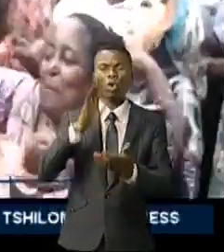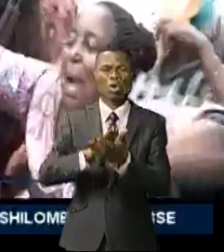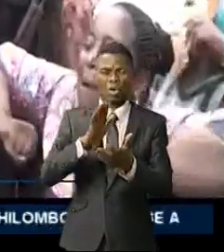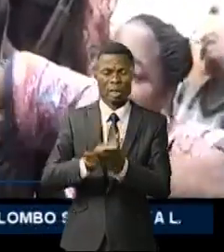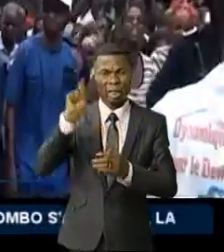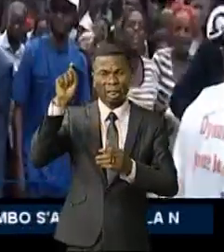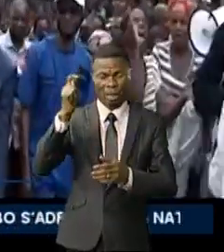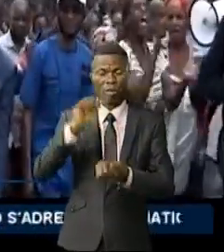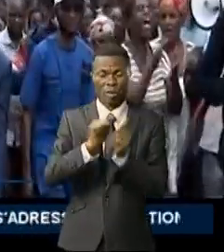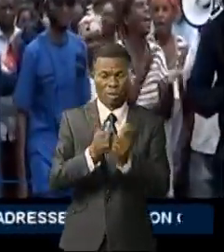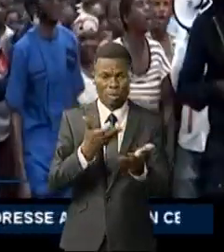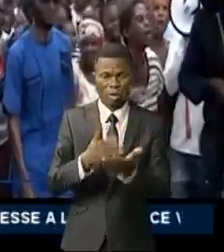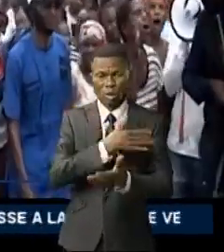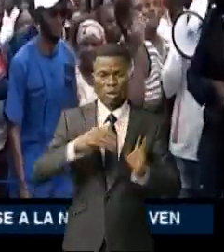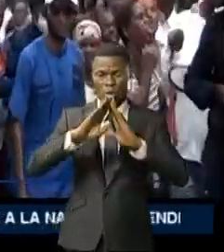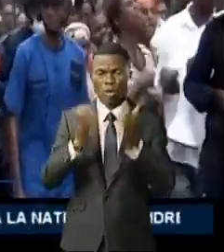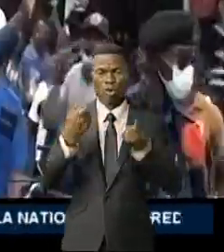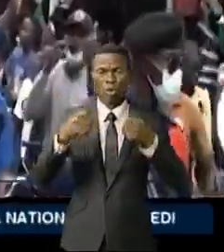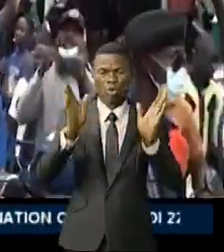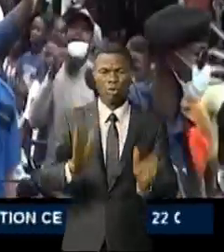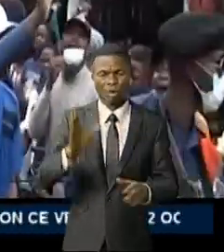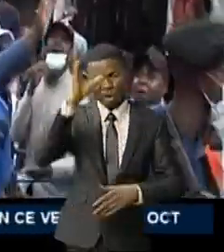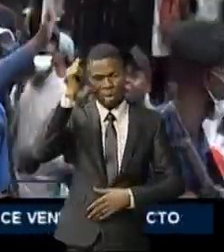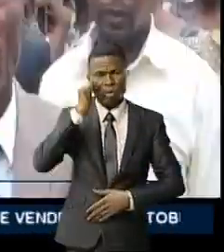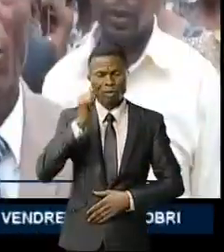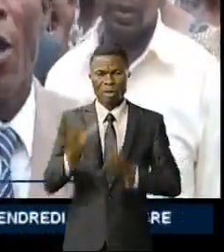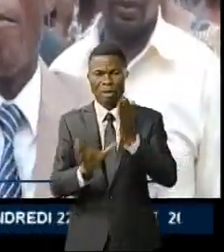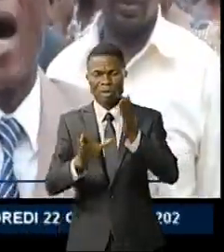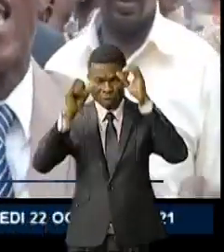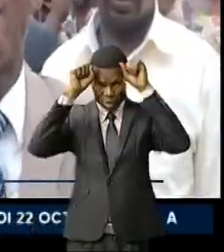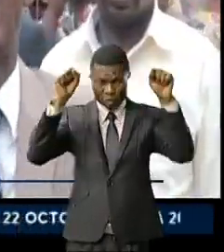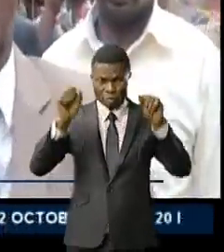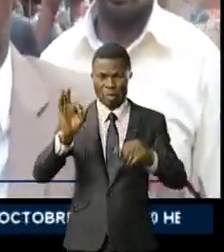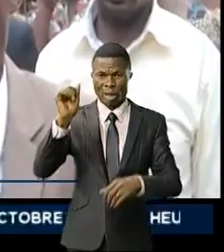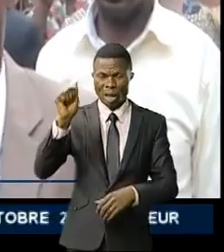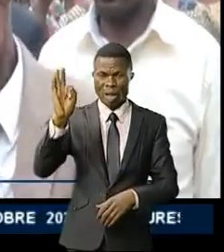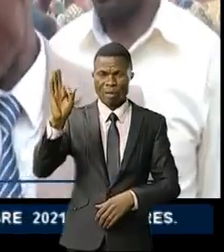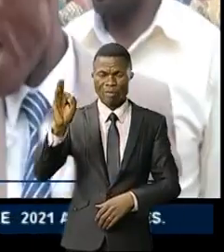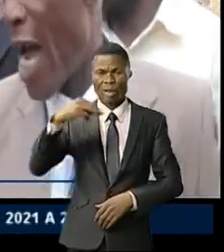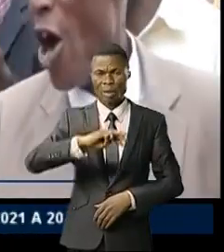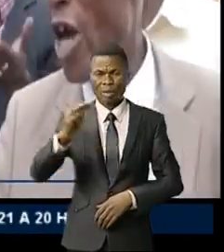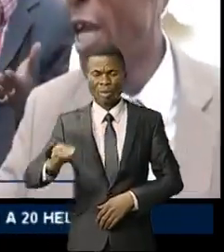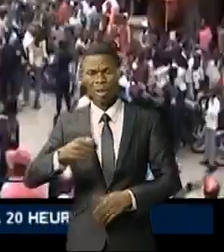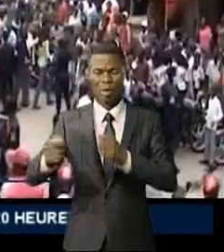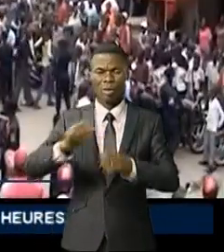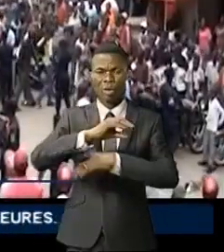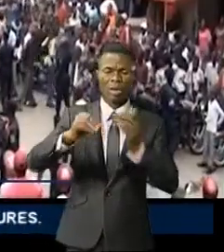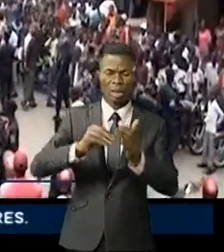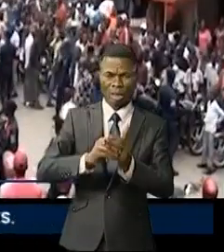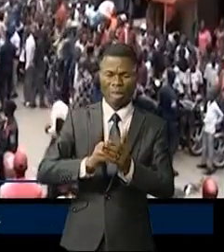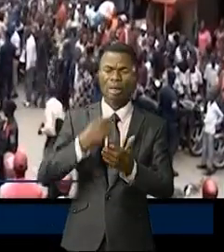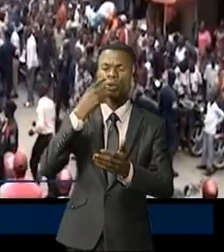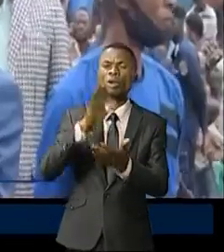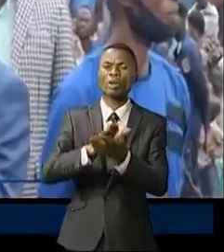de l'événement. Au nom de tous les vendeurs et vendeuses, le vice-président de la FEC, Maniema, au niveau du marché central de Kindu, a remercié